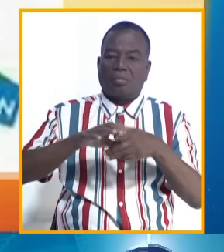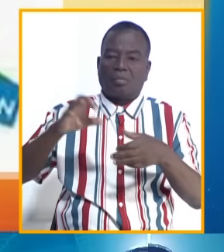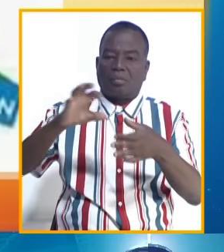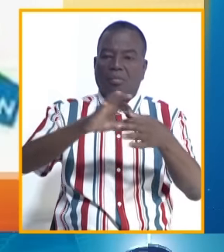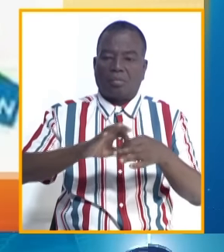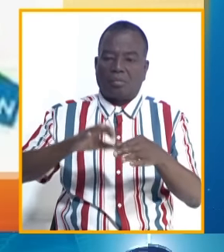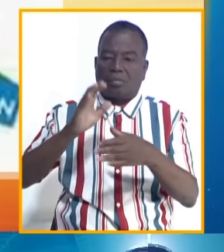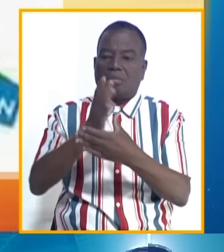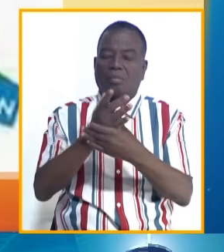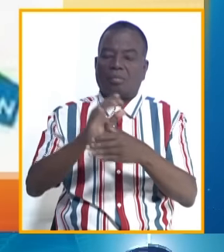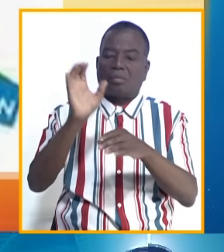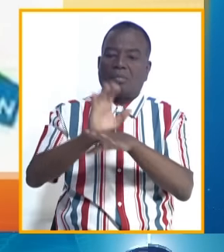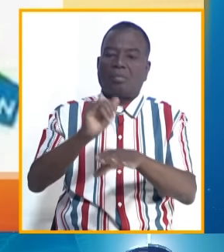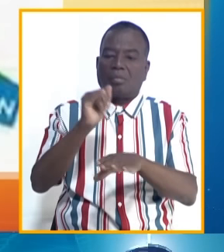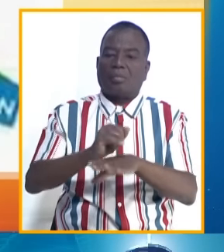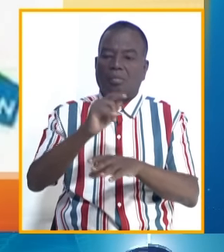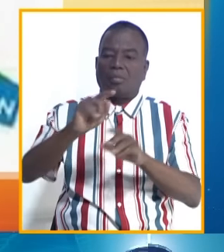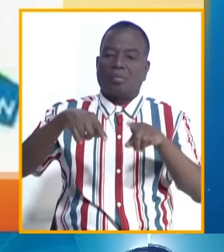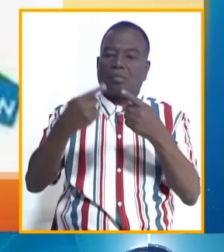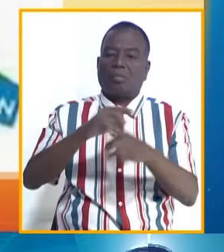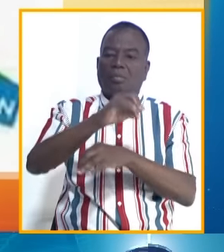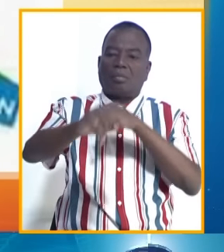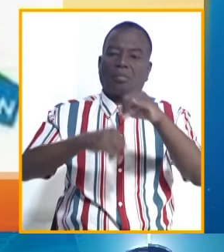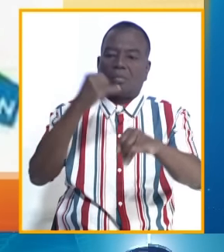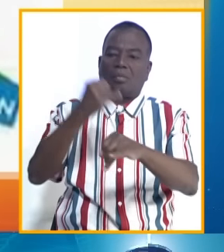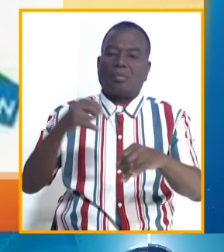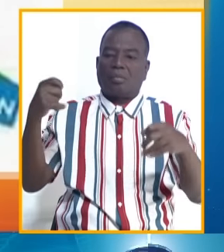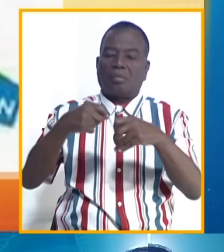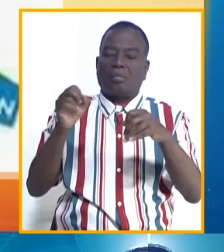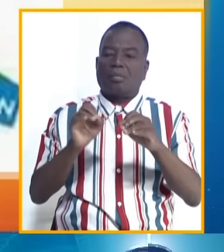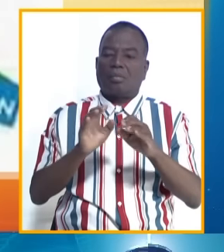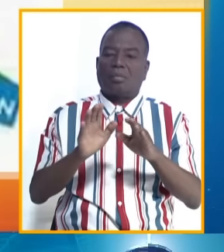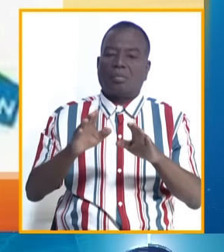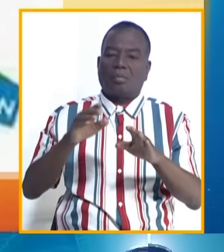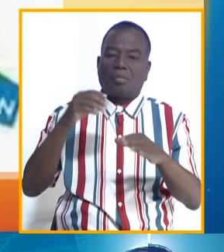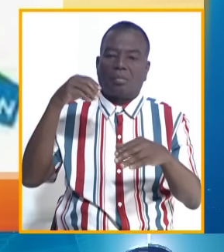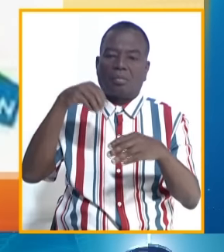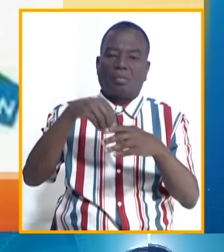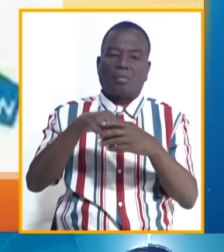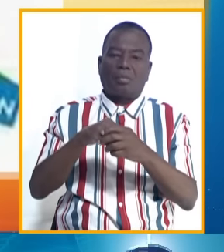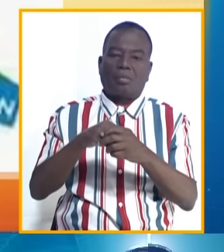Côte d'Ivoire et l'Agence internationale de l'énergie atomique, AIEA,